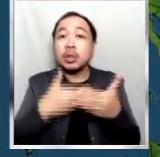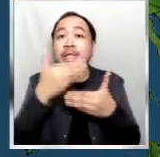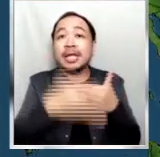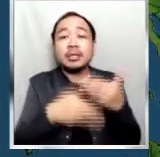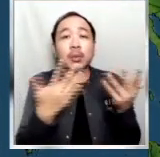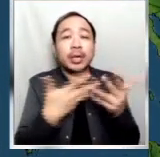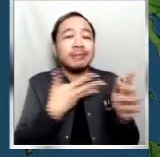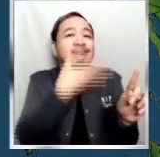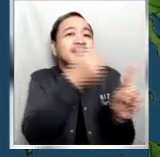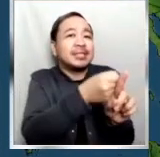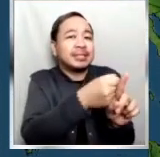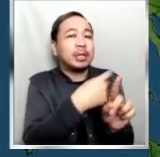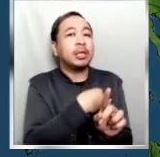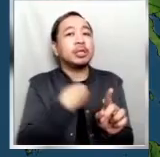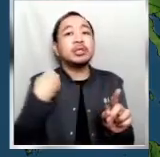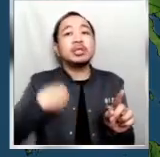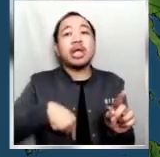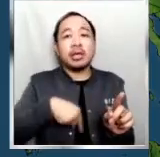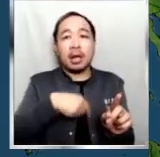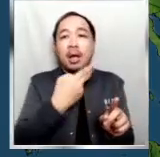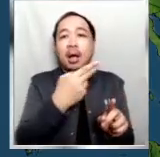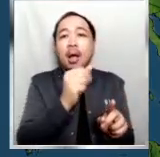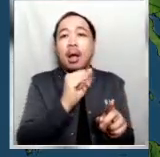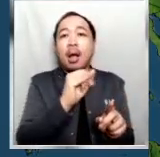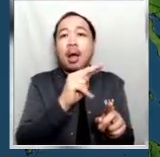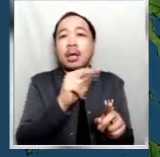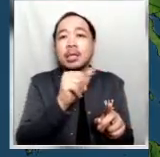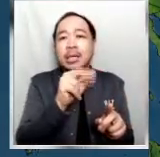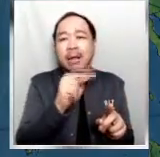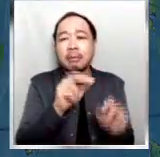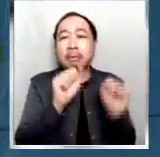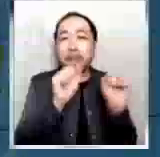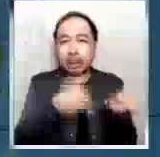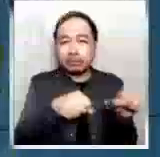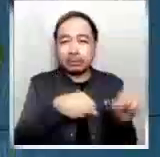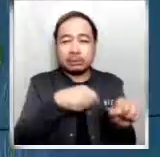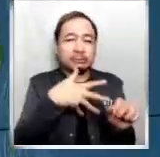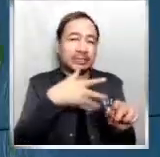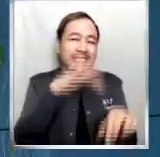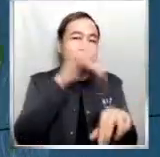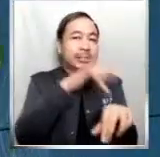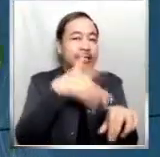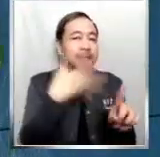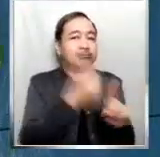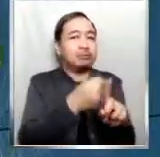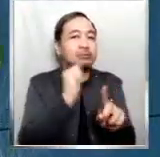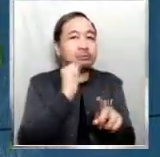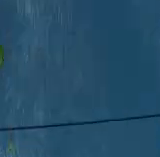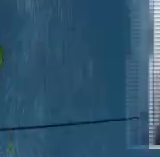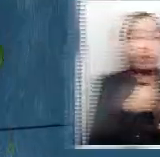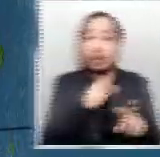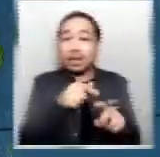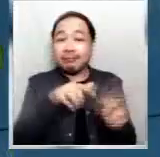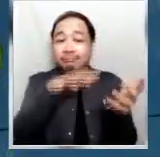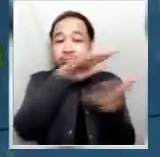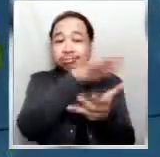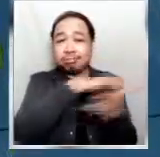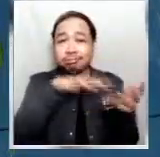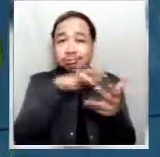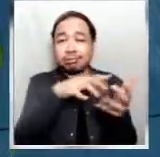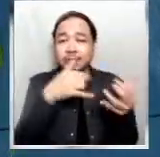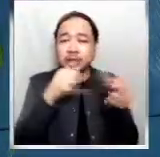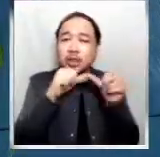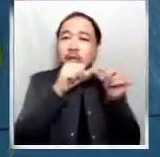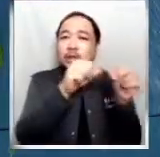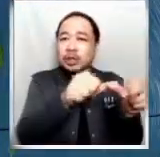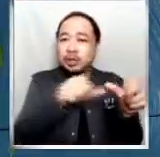China, kung saan ito posibleng mag-landfall bukas. Patuloy na pinalalakas ng bagyo ang hanging habagat na magpapaulan